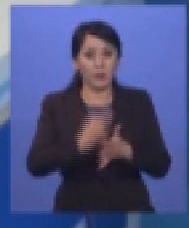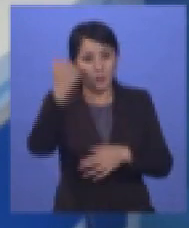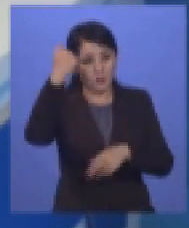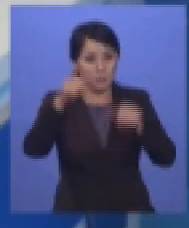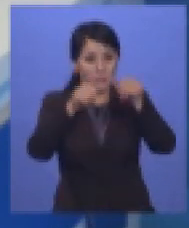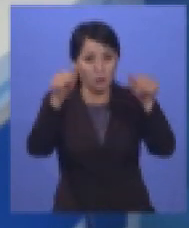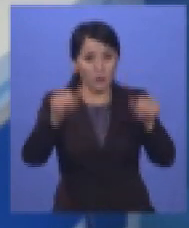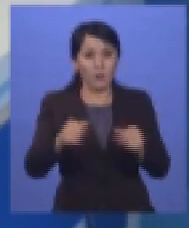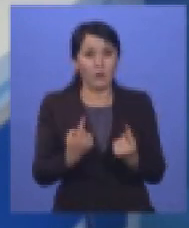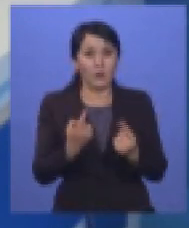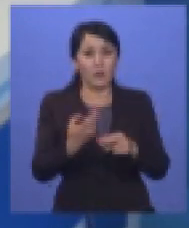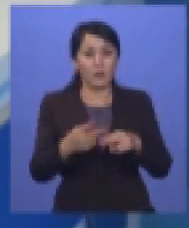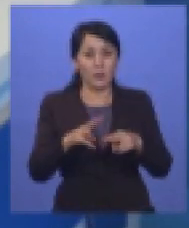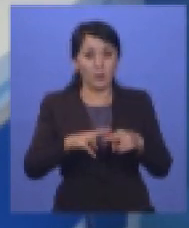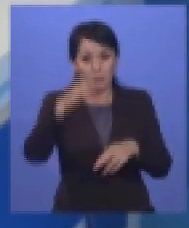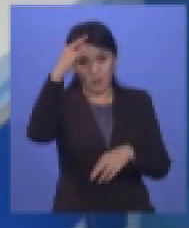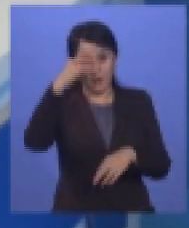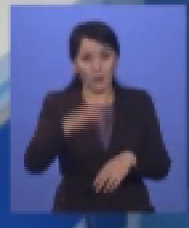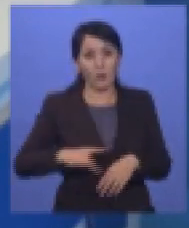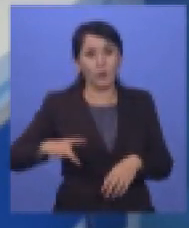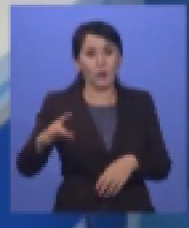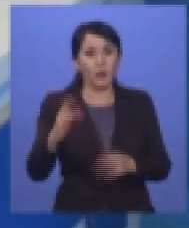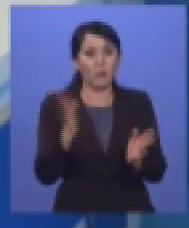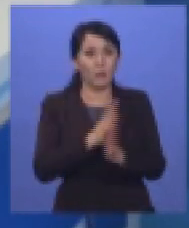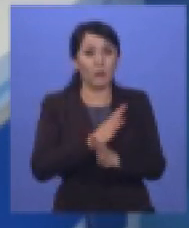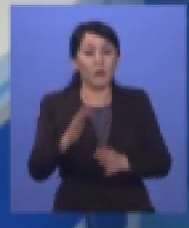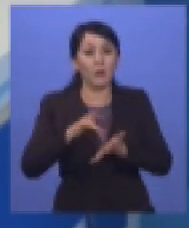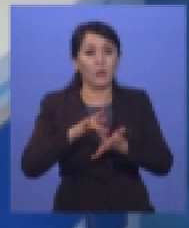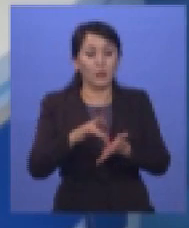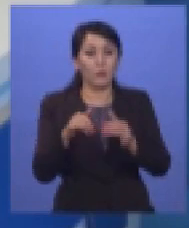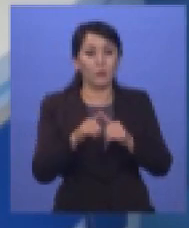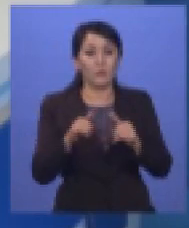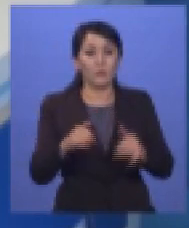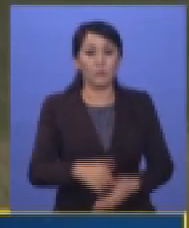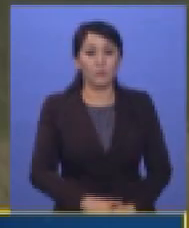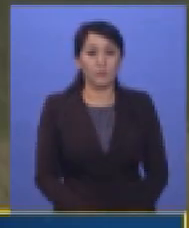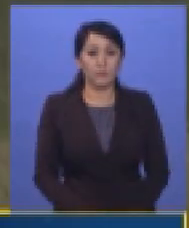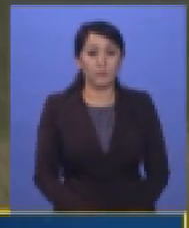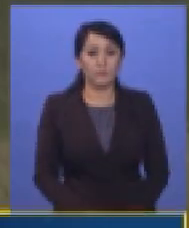ескерткіштерді танымал ету. Сондай-ақ Қазақстан аумағында экологиялық туризмді ілгерілету.